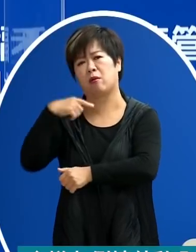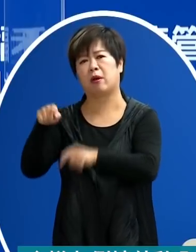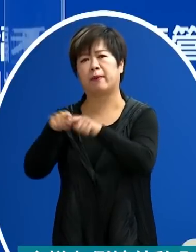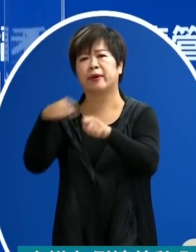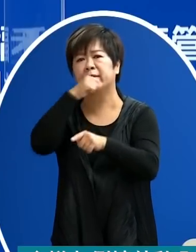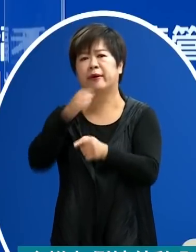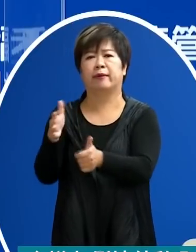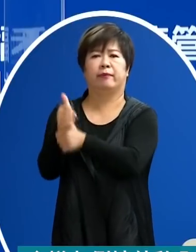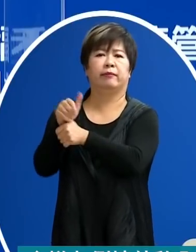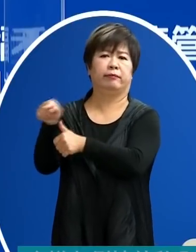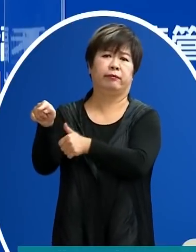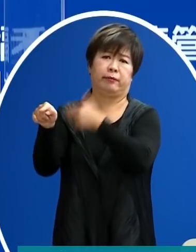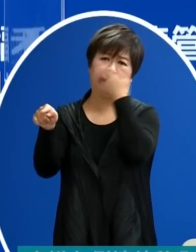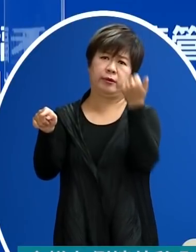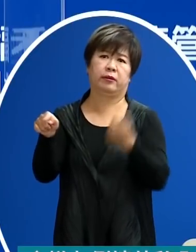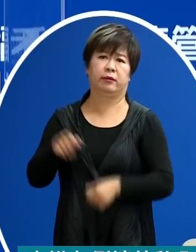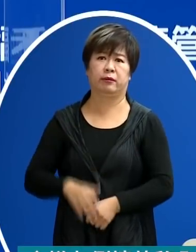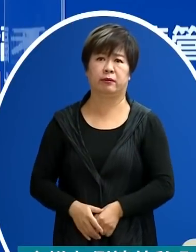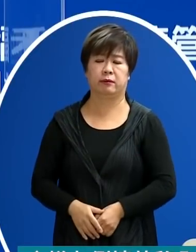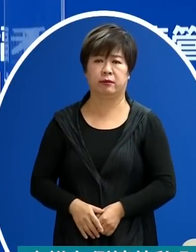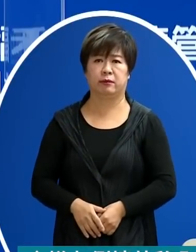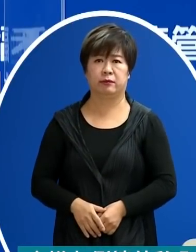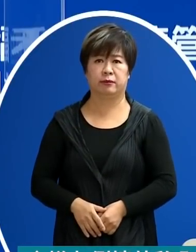较方便的。